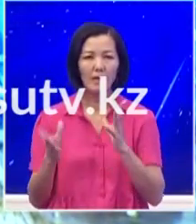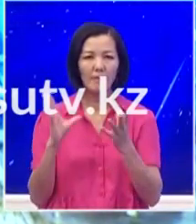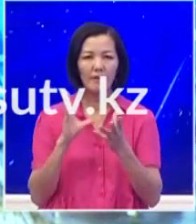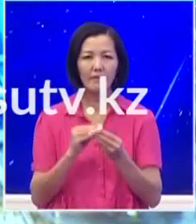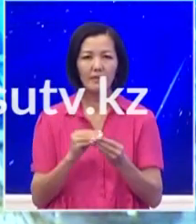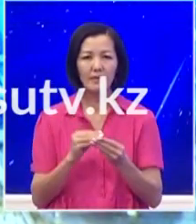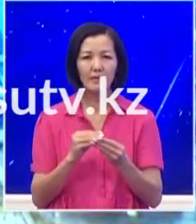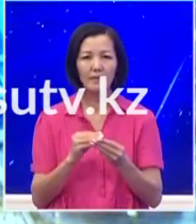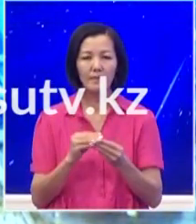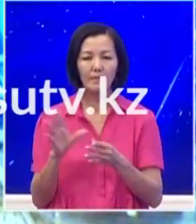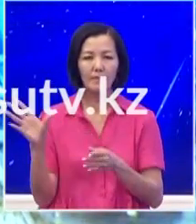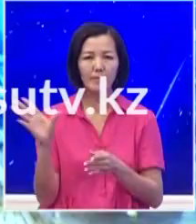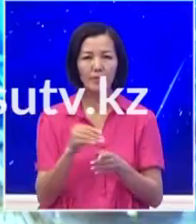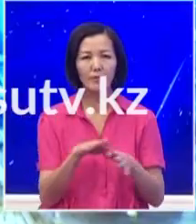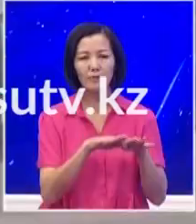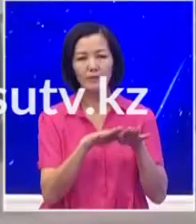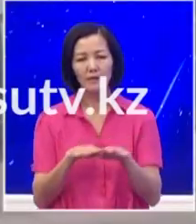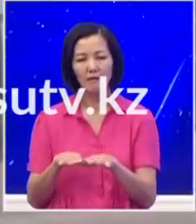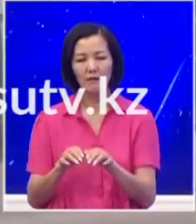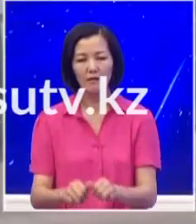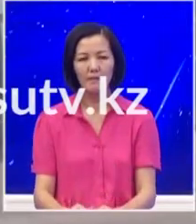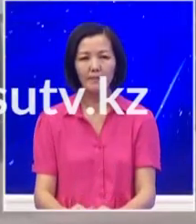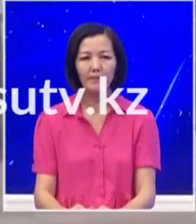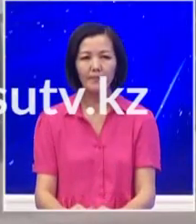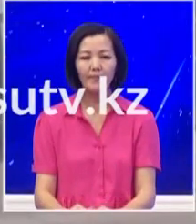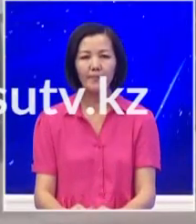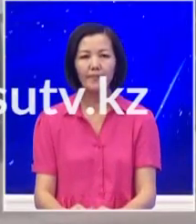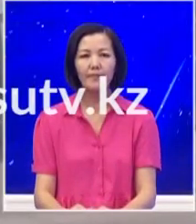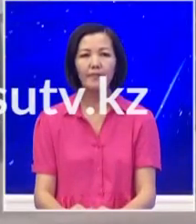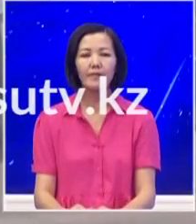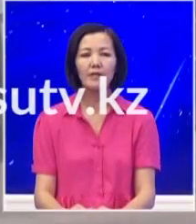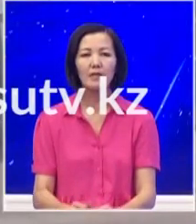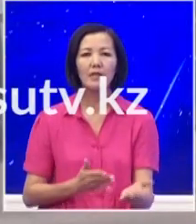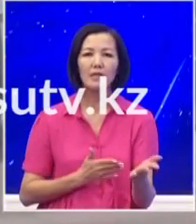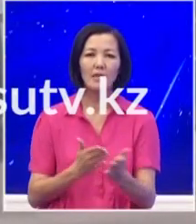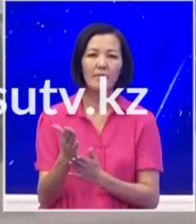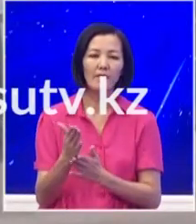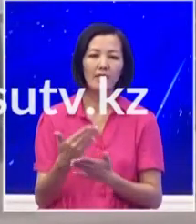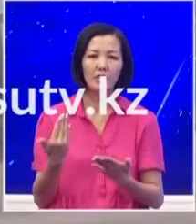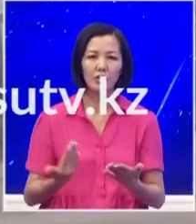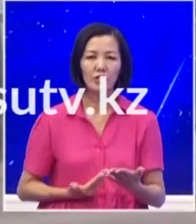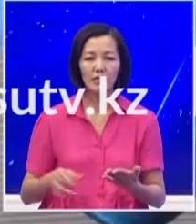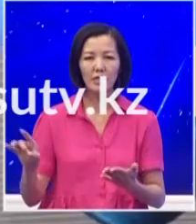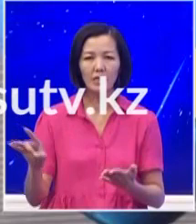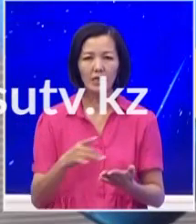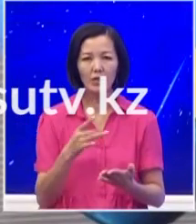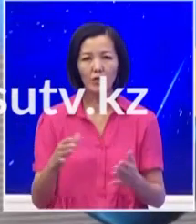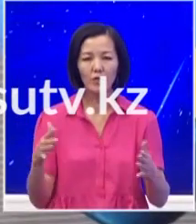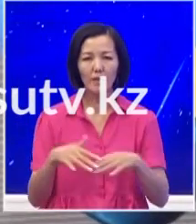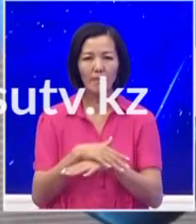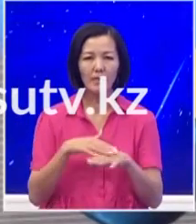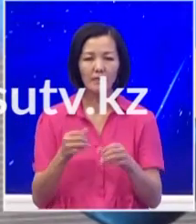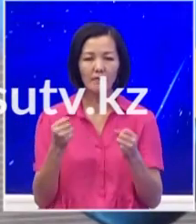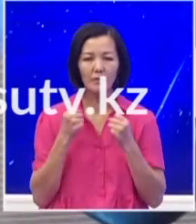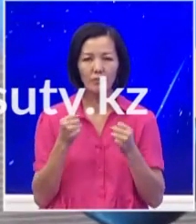всем общемировым стандартам. Одним из приоритетных направлений в жизни региона является развитие массового спорта